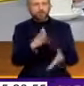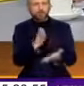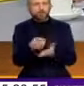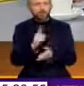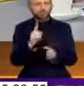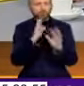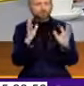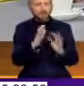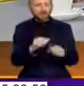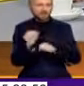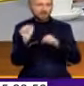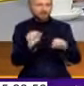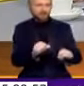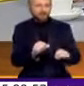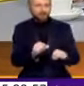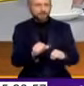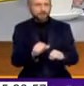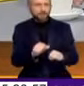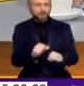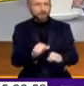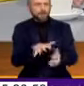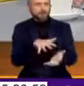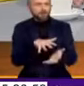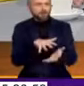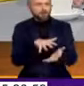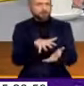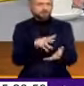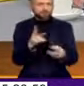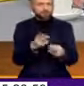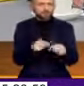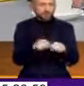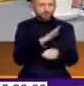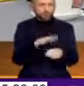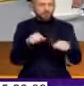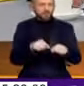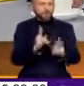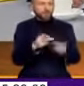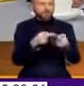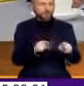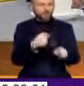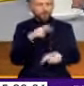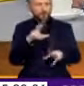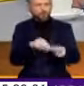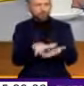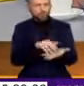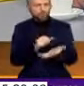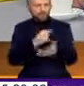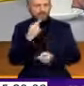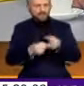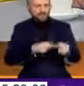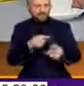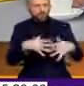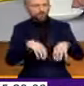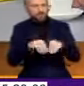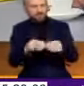щоб зберегти і захистити, не посягаючи на права будь-кого іншого. Просто ми вважаємо, що руйнувати традиційні інститути